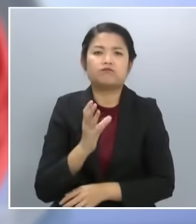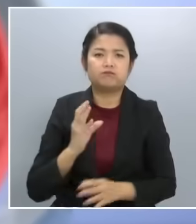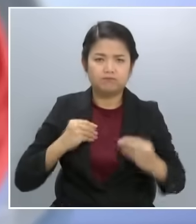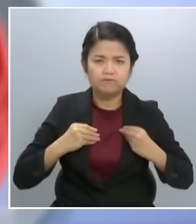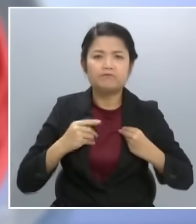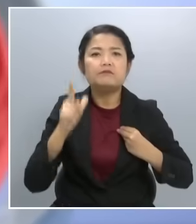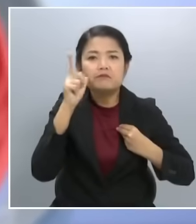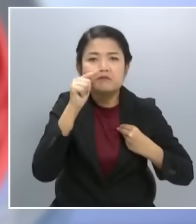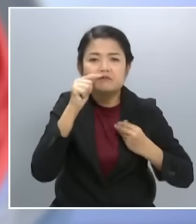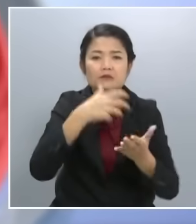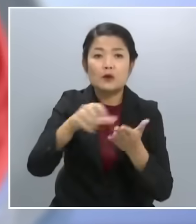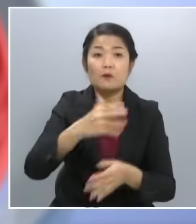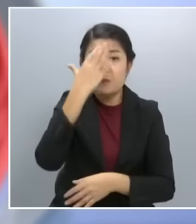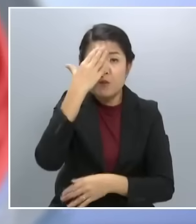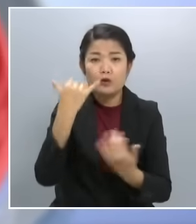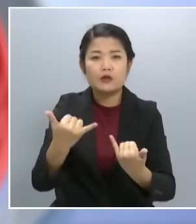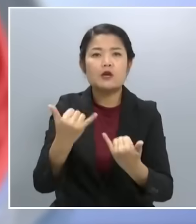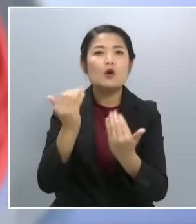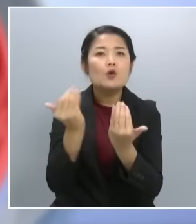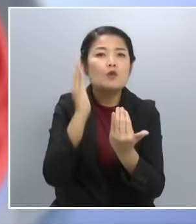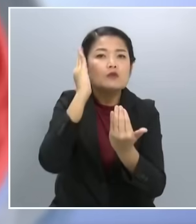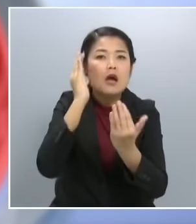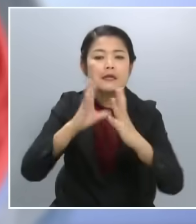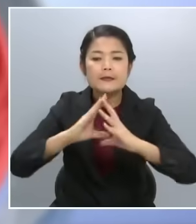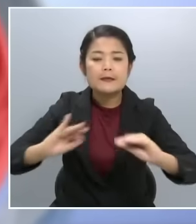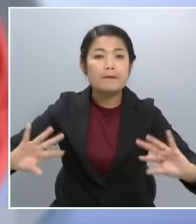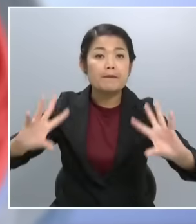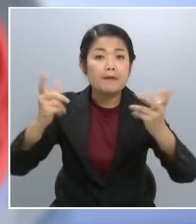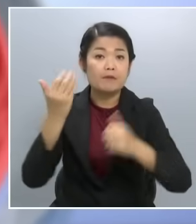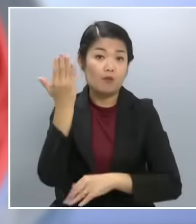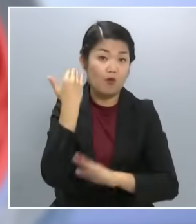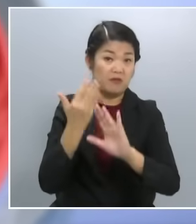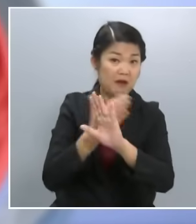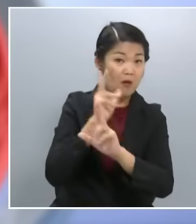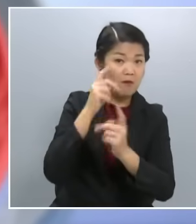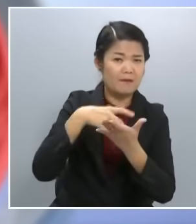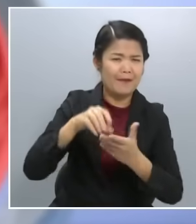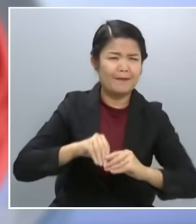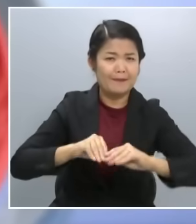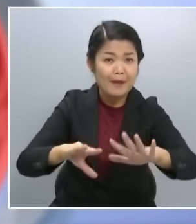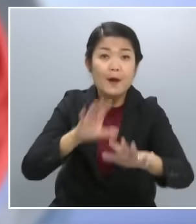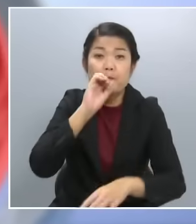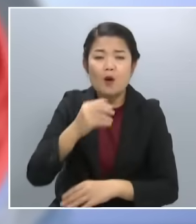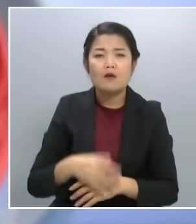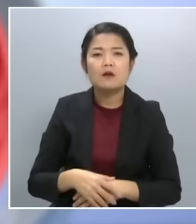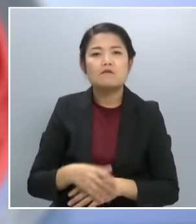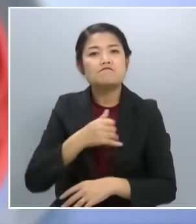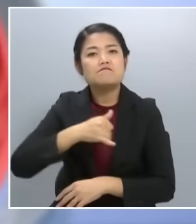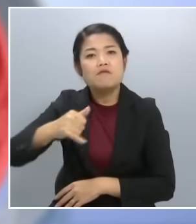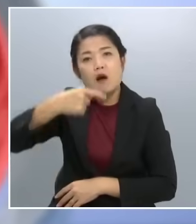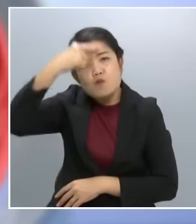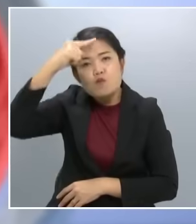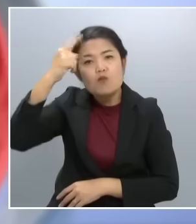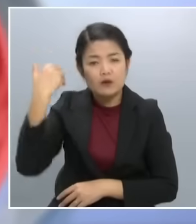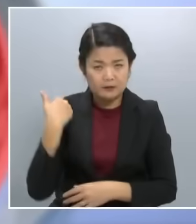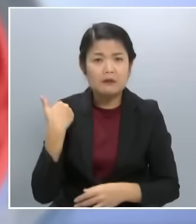แม่บอกนะฮะเพราะตอนนี้เนี่ยโบ้ยังหายเข้ากลีบเมฆนะฮะค่ะเพราะมีข่าวก่อนหน้านี้ว่าโบ้เนี่ยไปบวชใช่ค่ะเนี่ยคุณผู้ชมครับทีนี้ทางทีมข่าวเรา